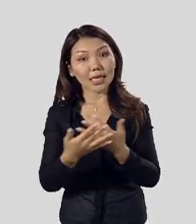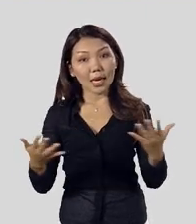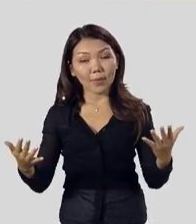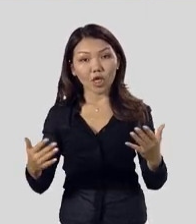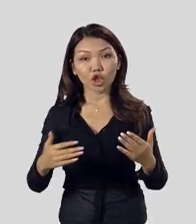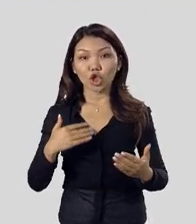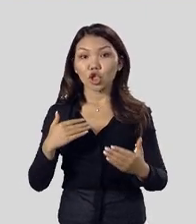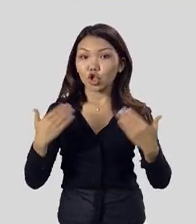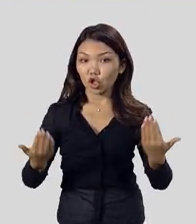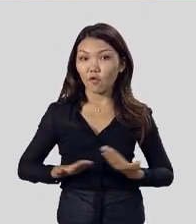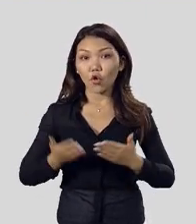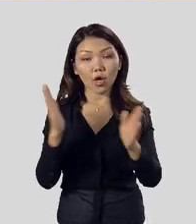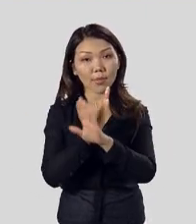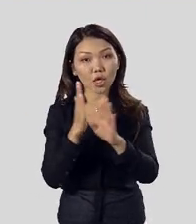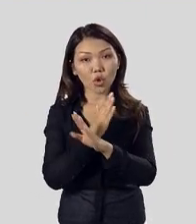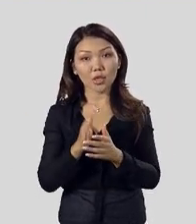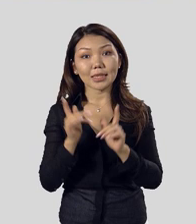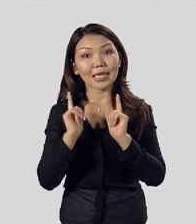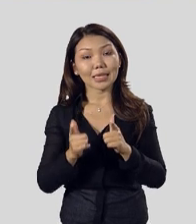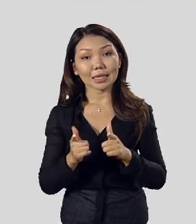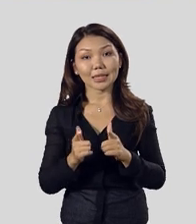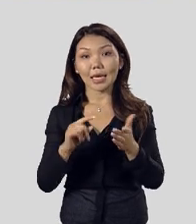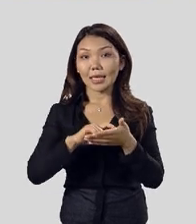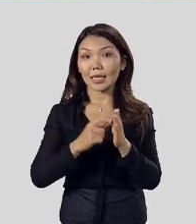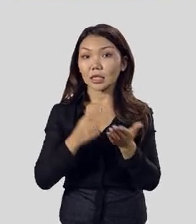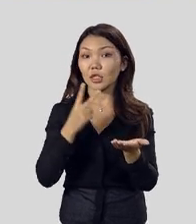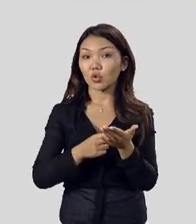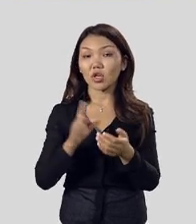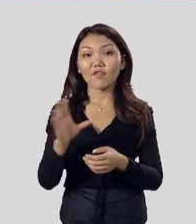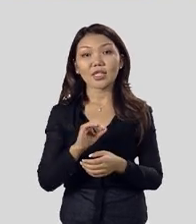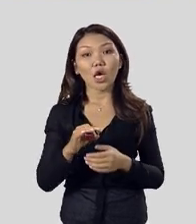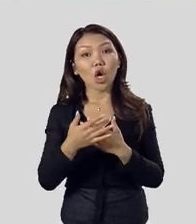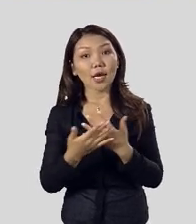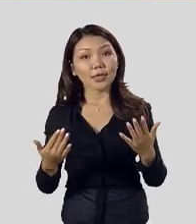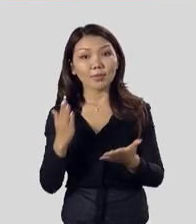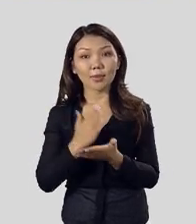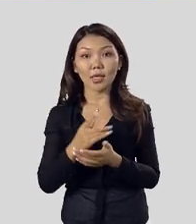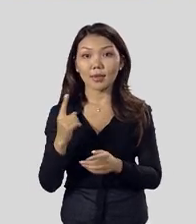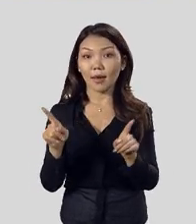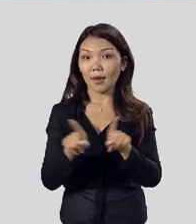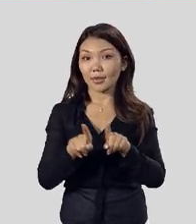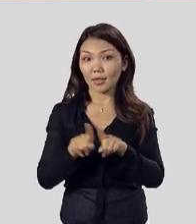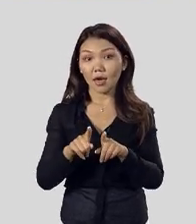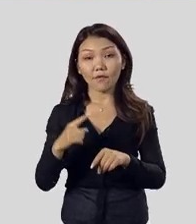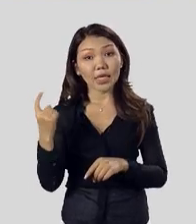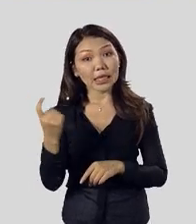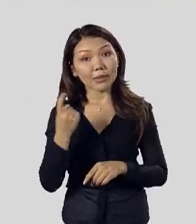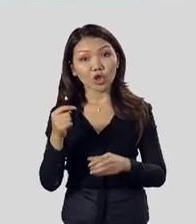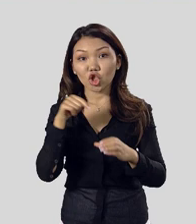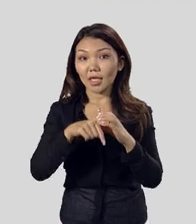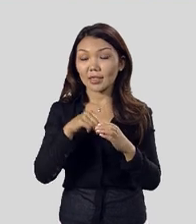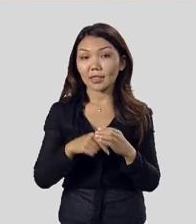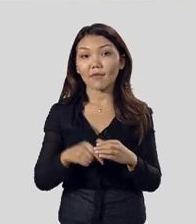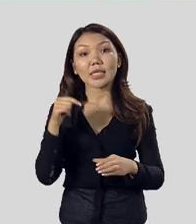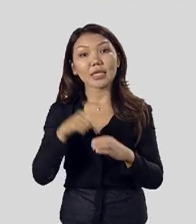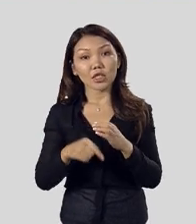природы согласно и клеточной теории все организмы имеют одинаковый химический состав и содержит